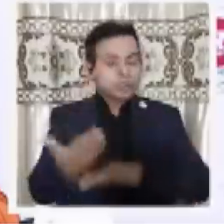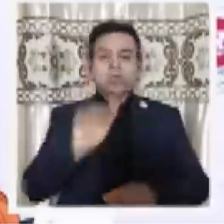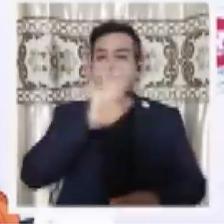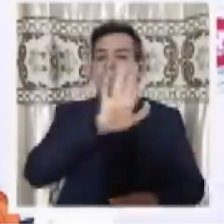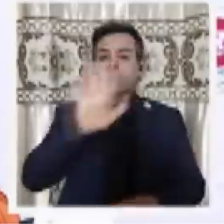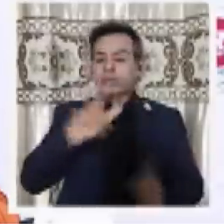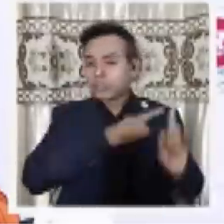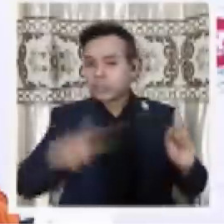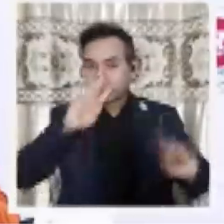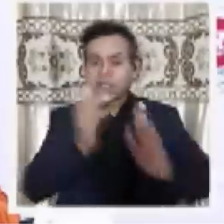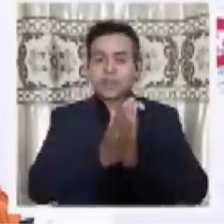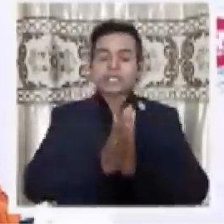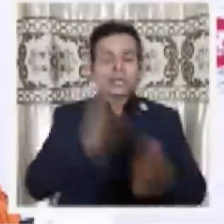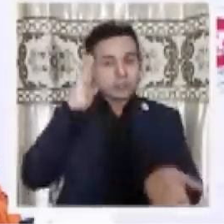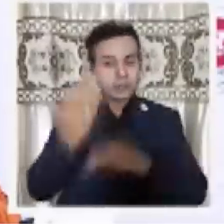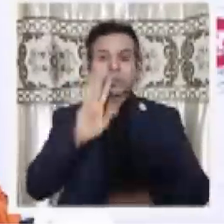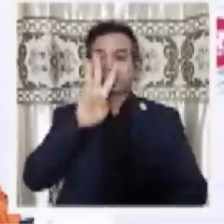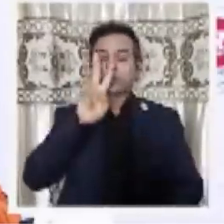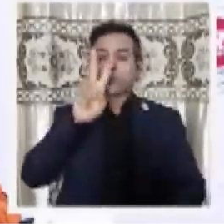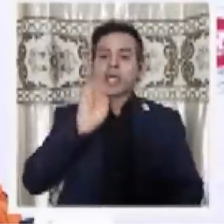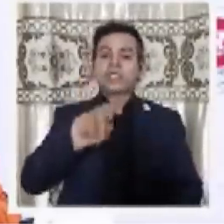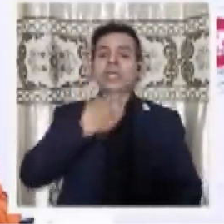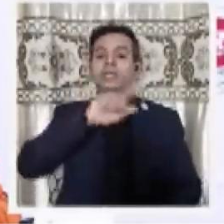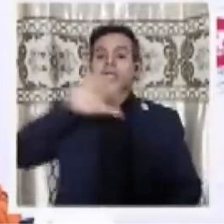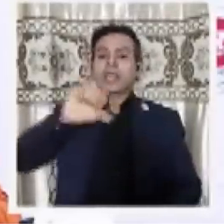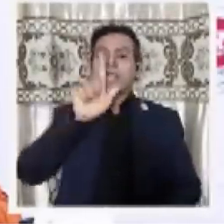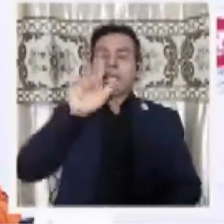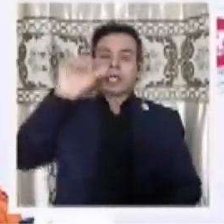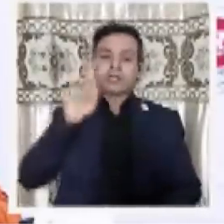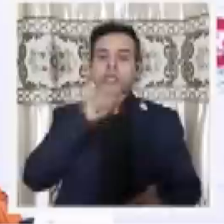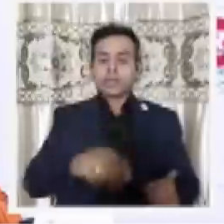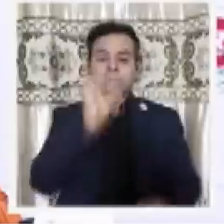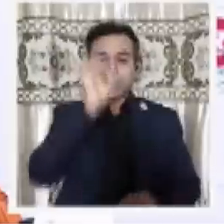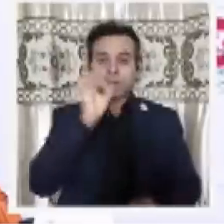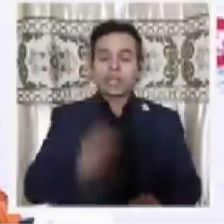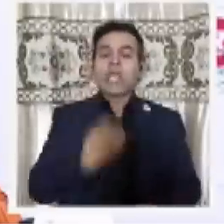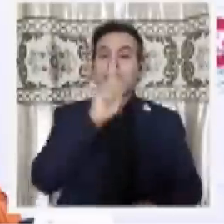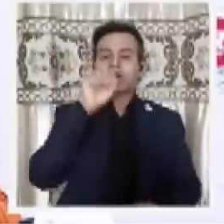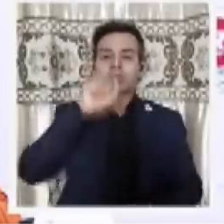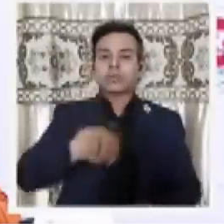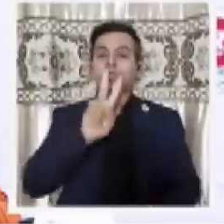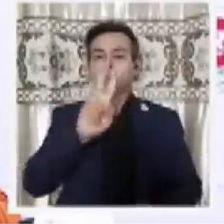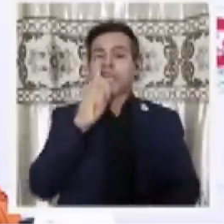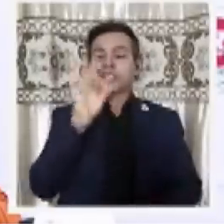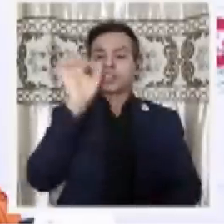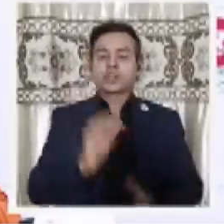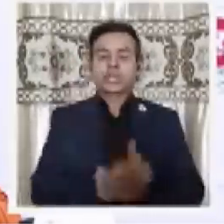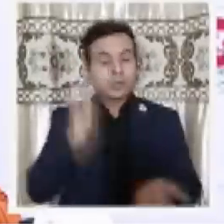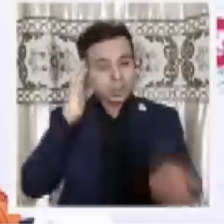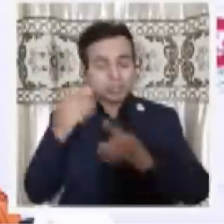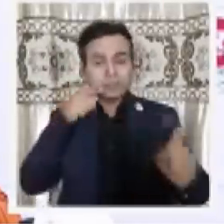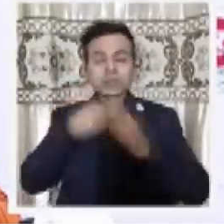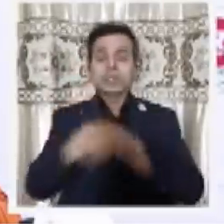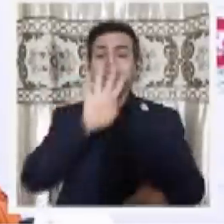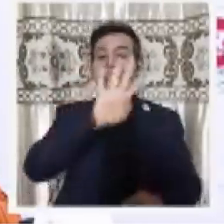সুস্থতার হার 46.31%। 24 ঘন্টায় মৃত্যুবরণ করেছেন 55 জন এবং এ পর্যন্ত